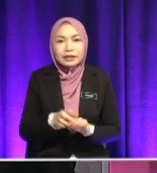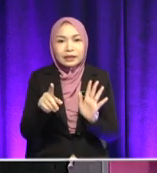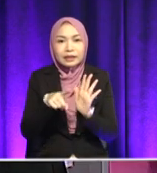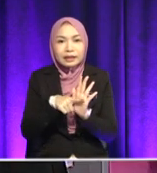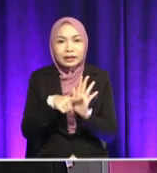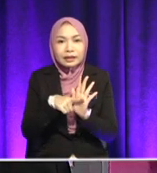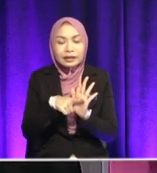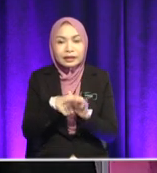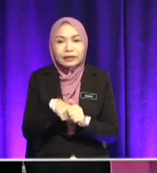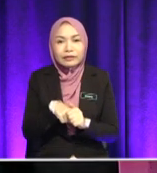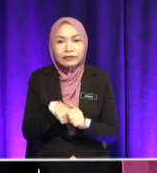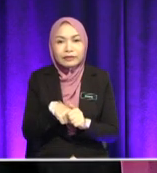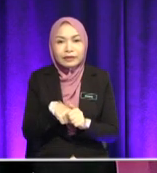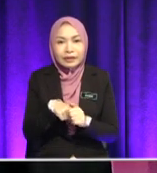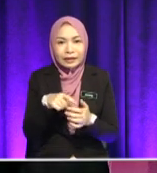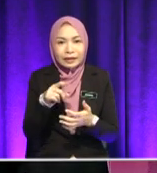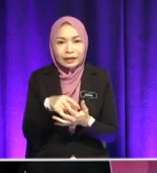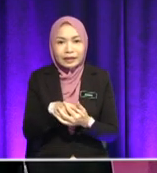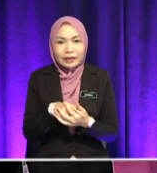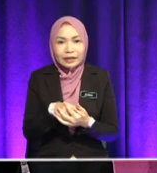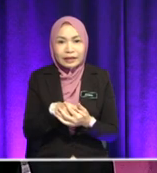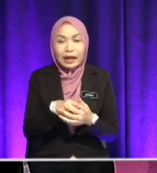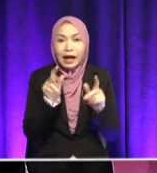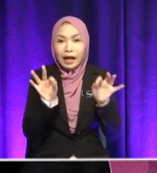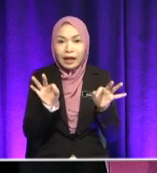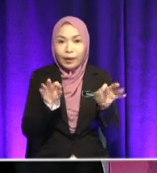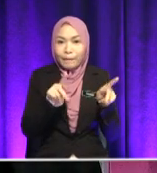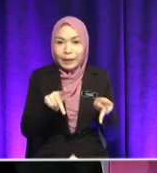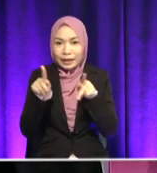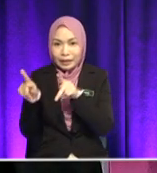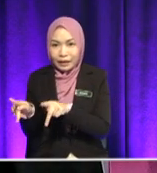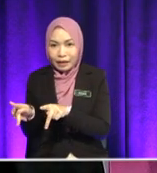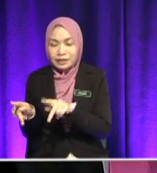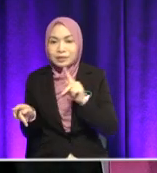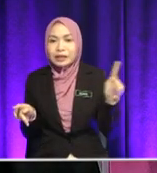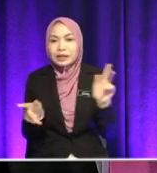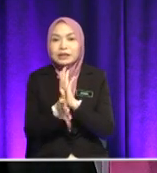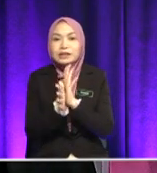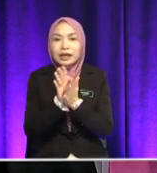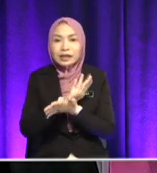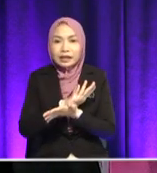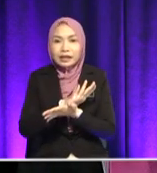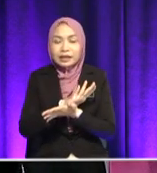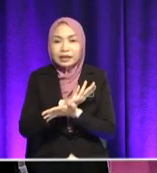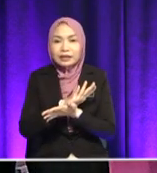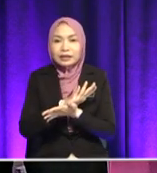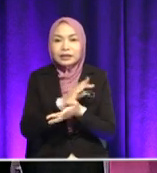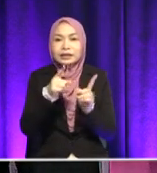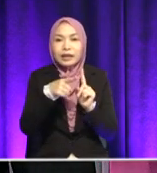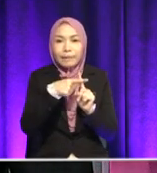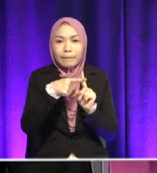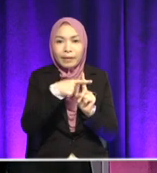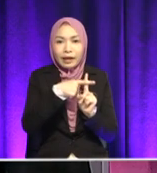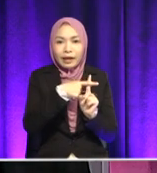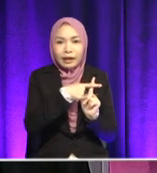Coba kita huruf N saja tuh pindahkan and ke sebelah kiri maka akan di tambah jadi 8 + 6 akan dapat